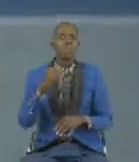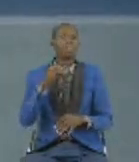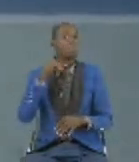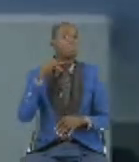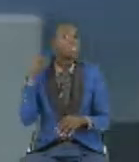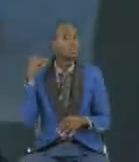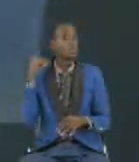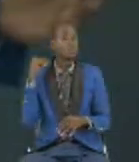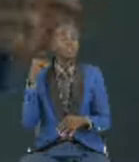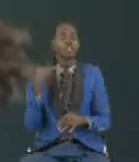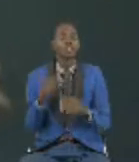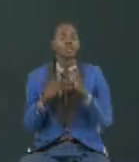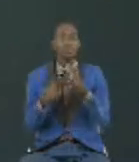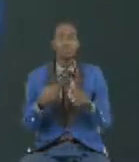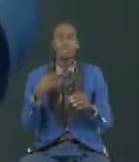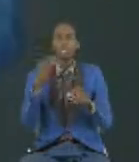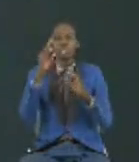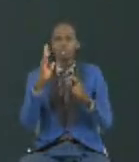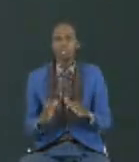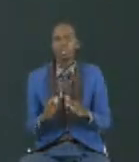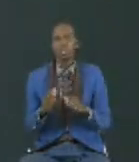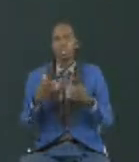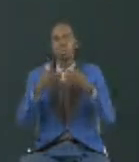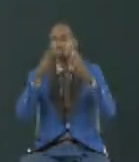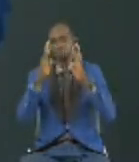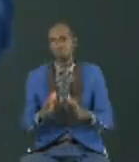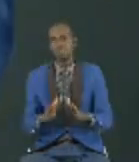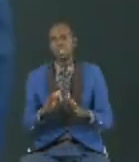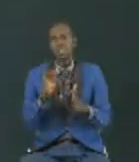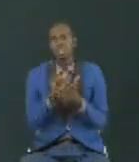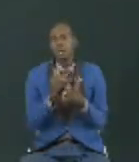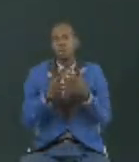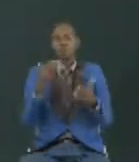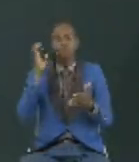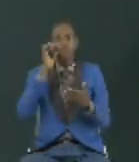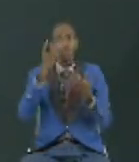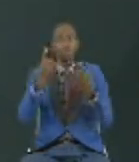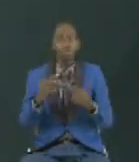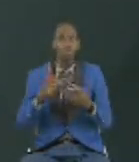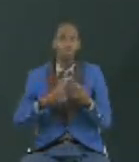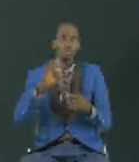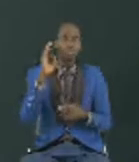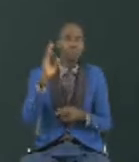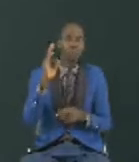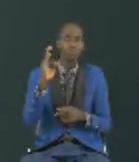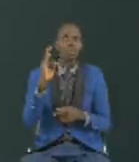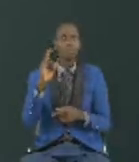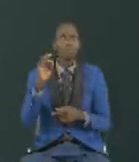ouvrier, montrez-moi un lieu, montrez-moi un prédicateur. Avant de venir prêcher,